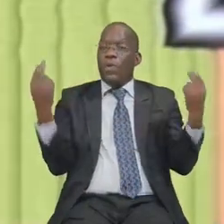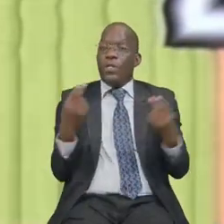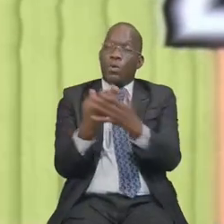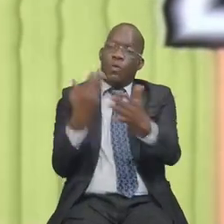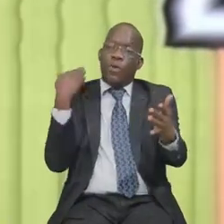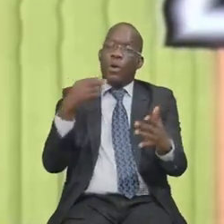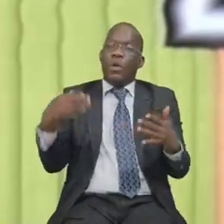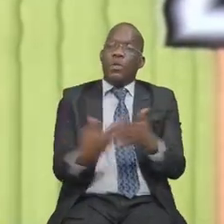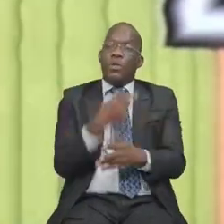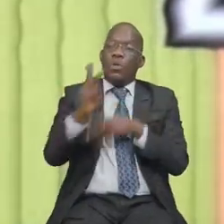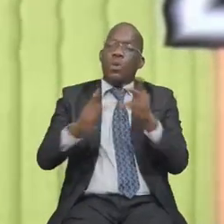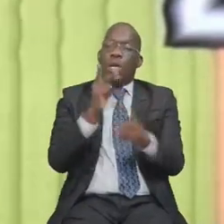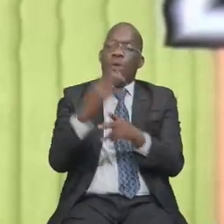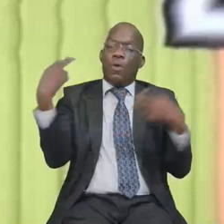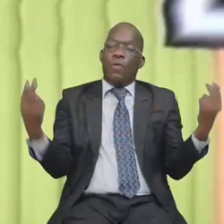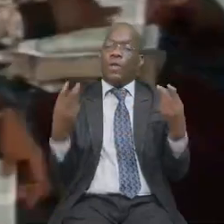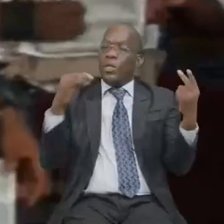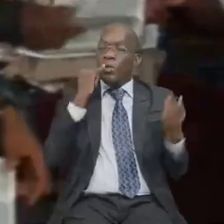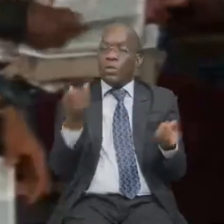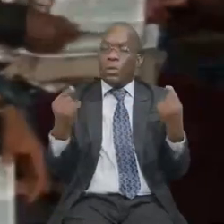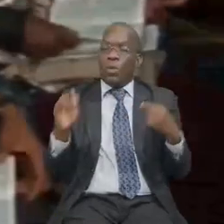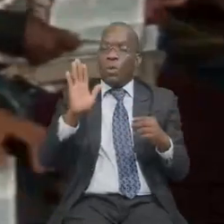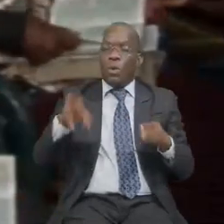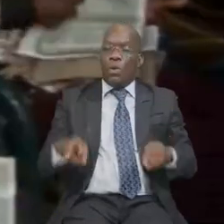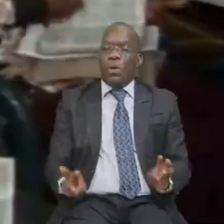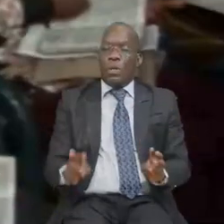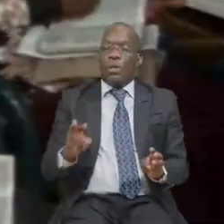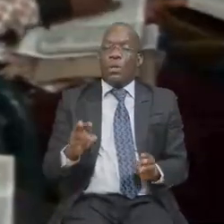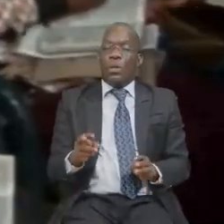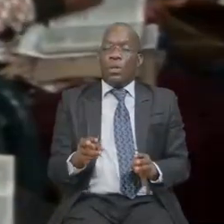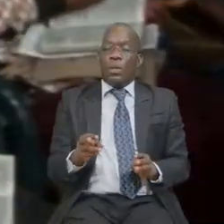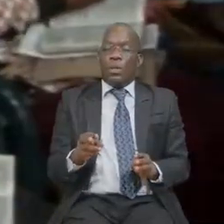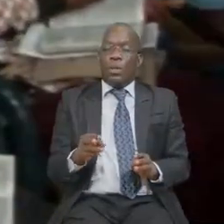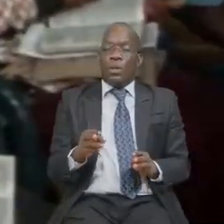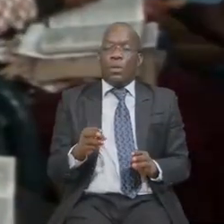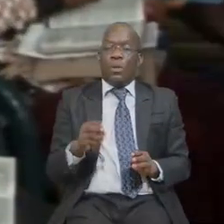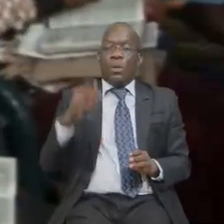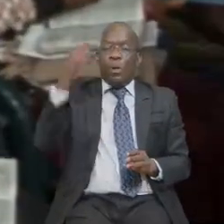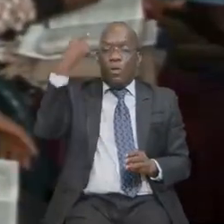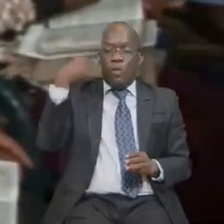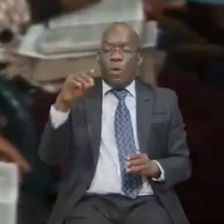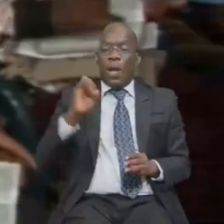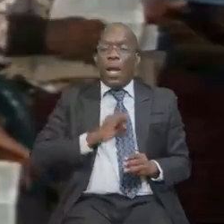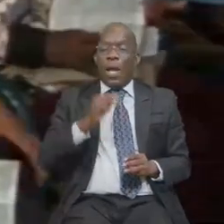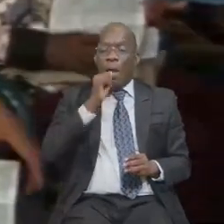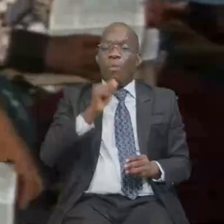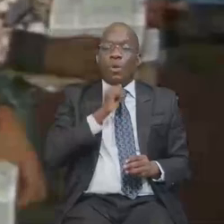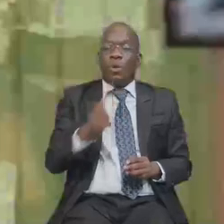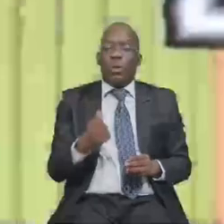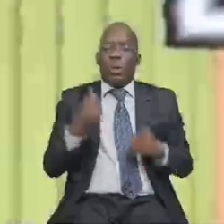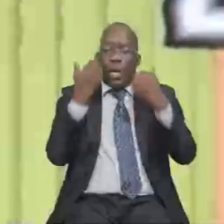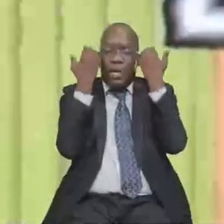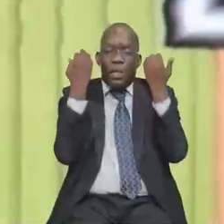vous. En Romains 1, 16, car je n'ai point honte de